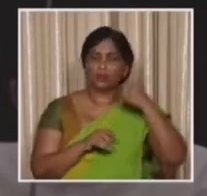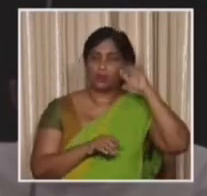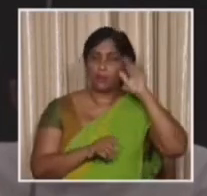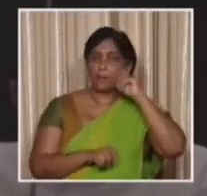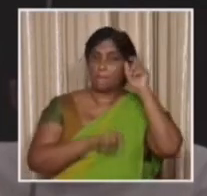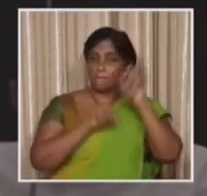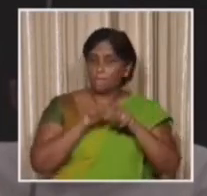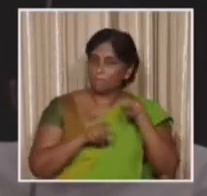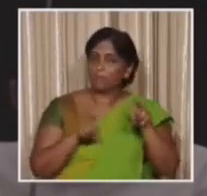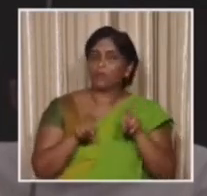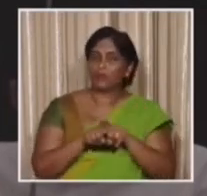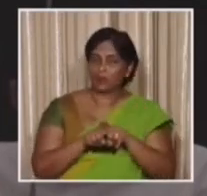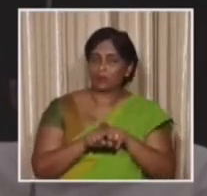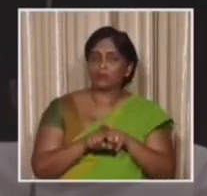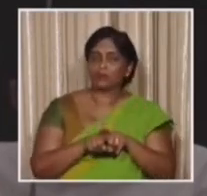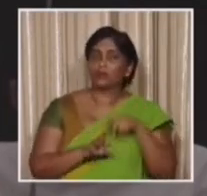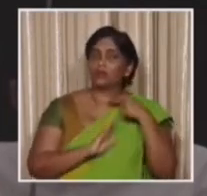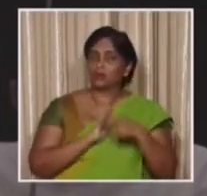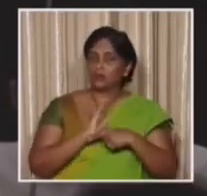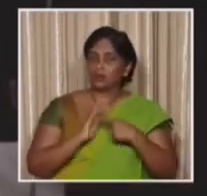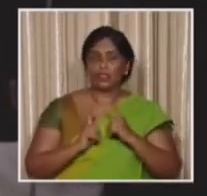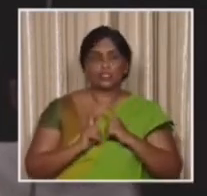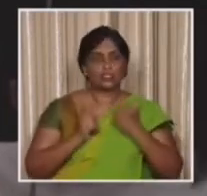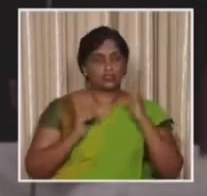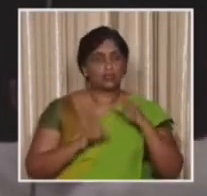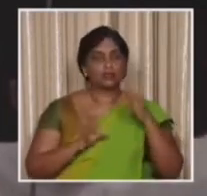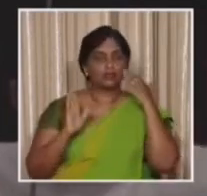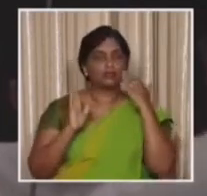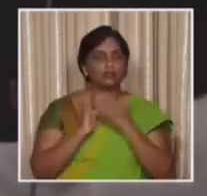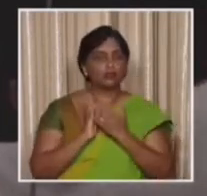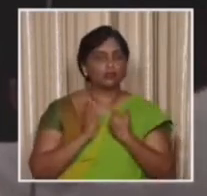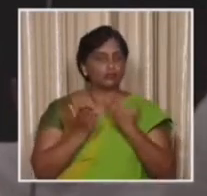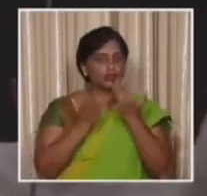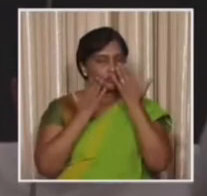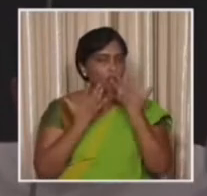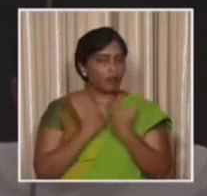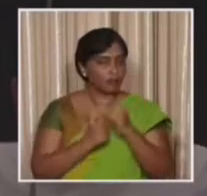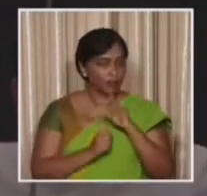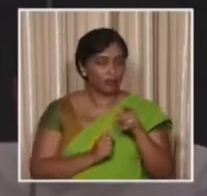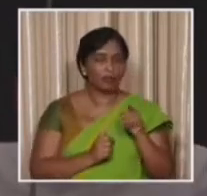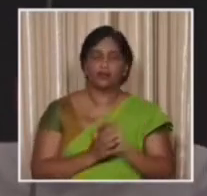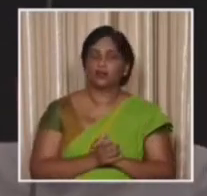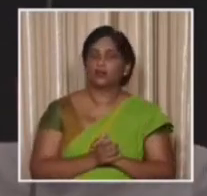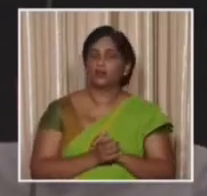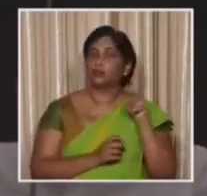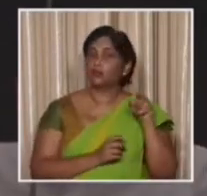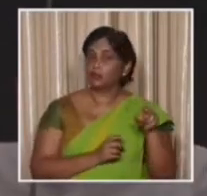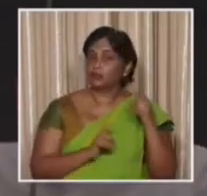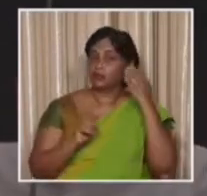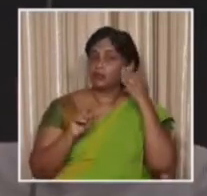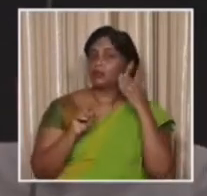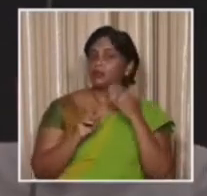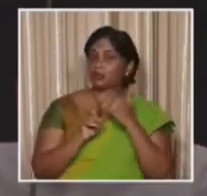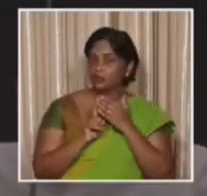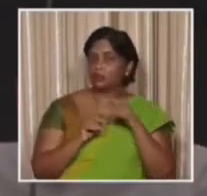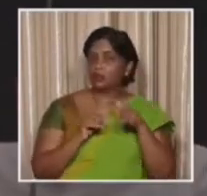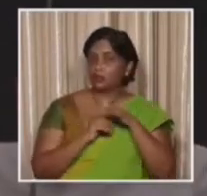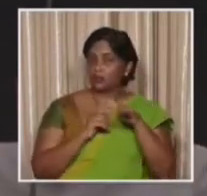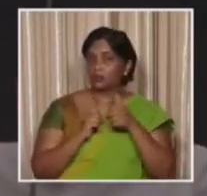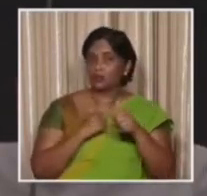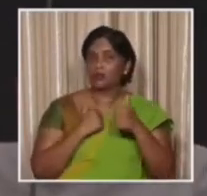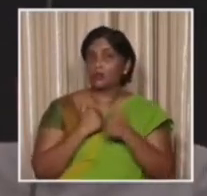சமூகத்திலிருந்தும் தேர்ந்தெடுக்கின்ற ஒரு பொறிமுறையை எமது கௌரவ அமைச்சர் அவர்கள் உருவாக்க வேண்டும் என்று கேட்டுக் கொள்கின்றேன் அதேபோன்று வடக்கு கிழக்கில்